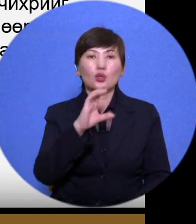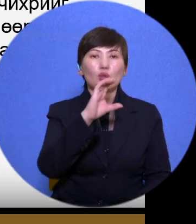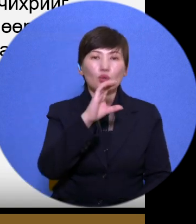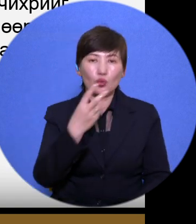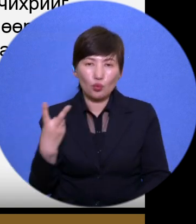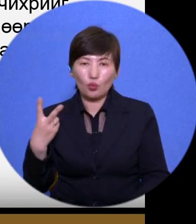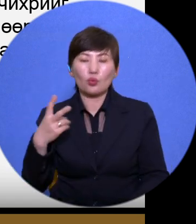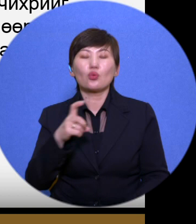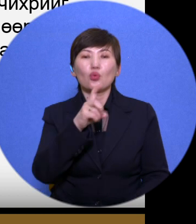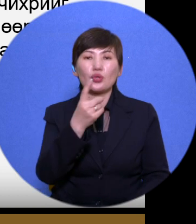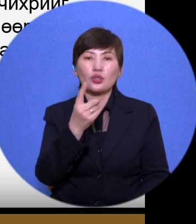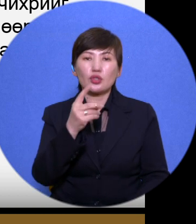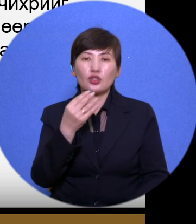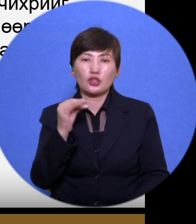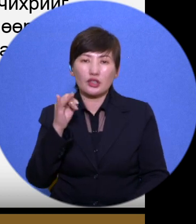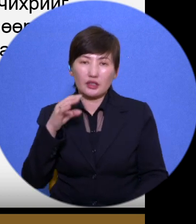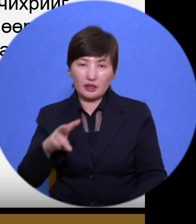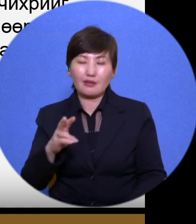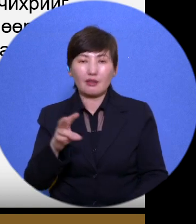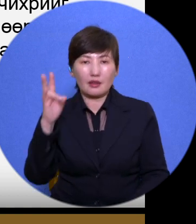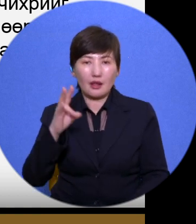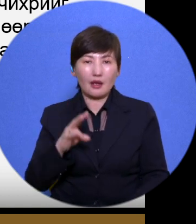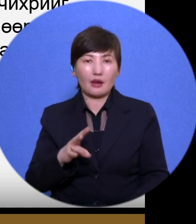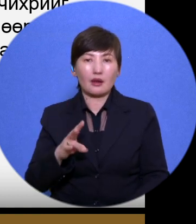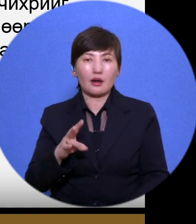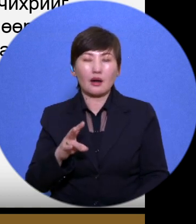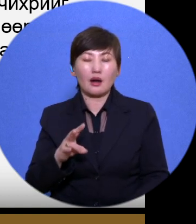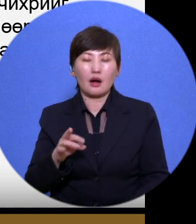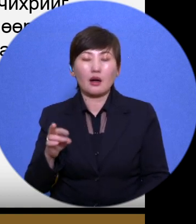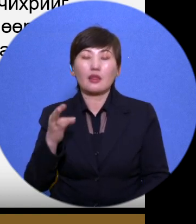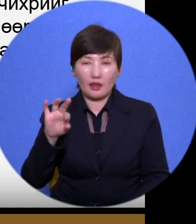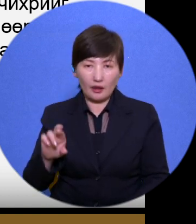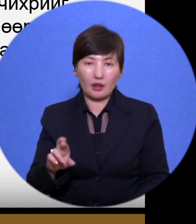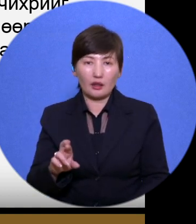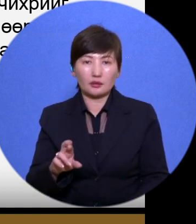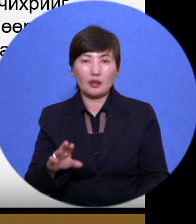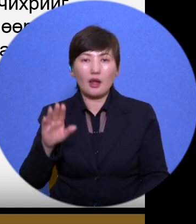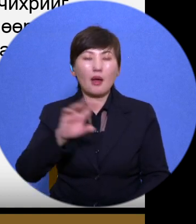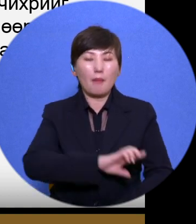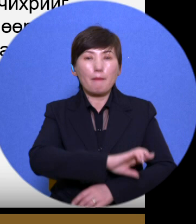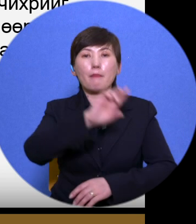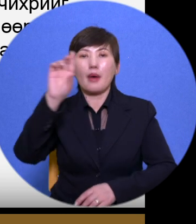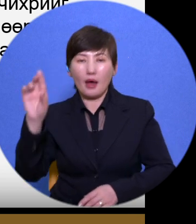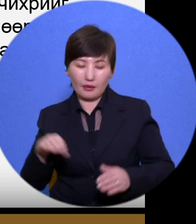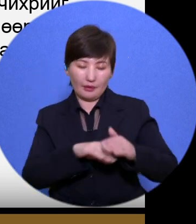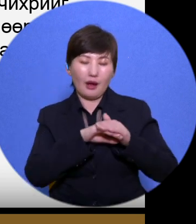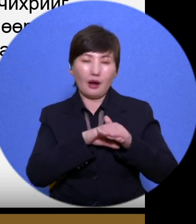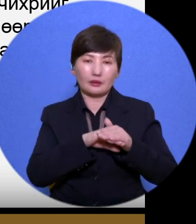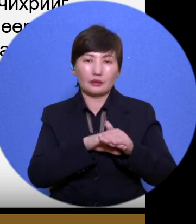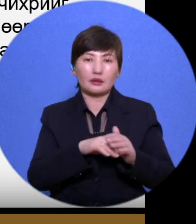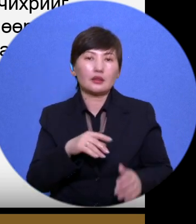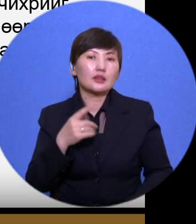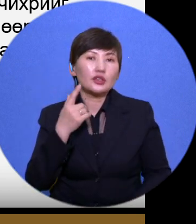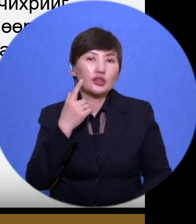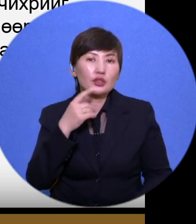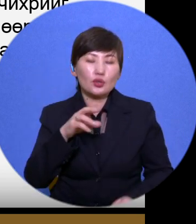сүүн бүтээгдэхүүнийг ийм байгалийн гаралтай баяжуулахад ашигладаг. За, тэгээ сүүн хүчлийн нэн нь болохоор нөгөө сүүний жихрийг задлаад амьд